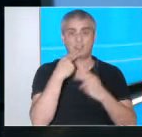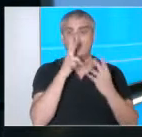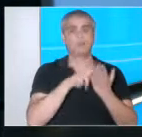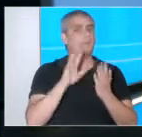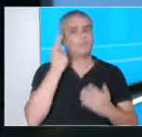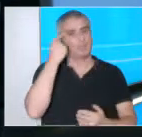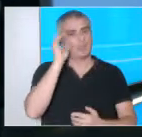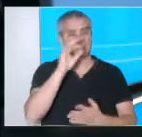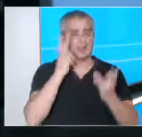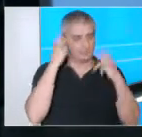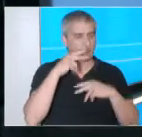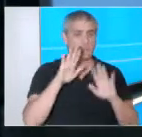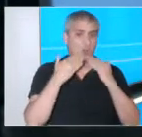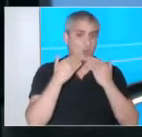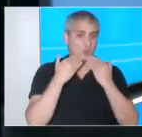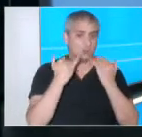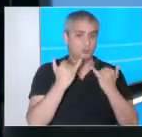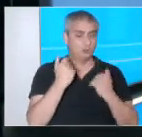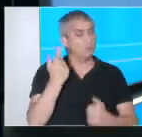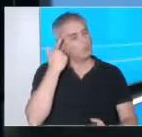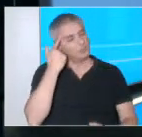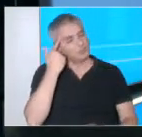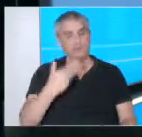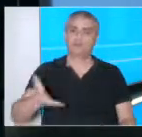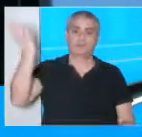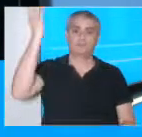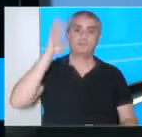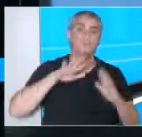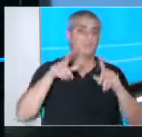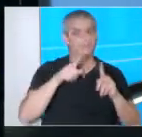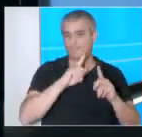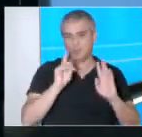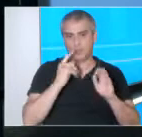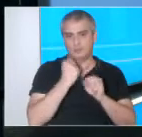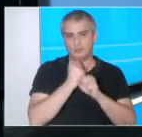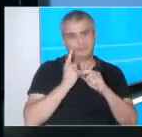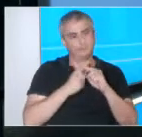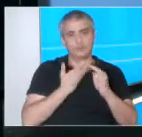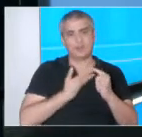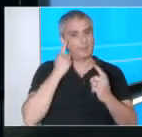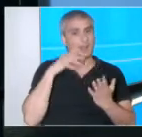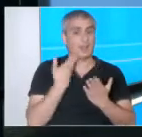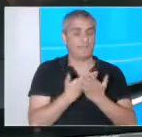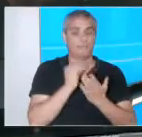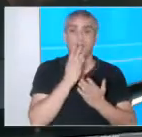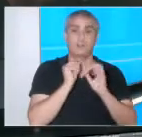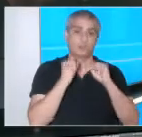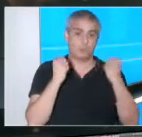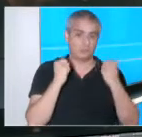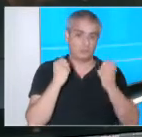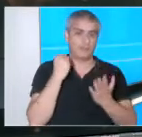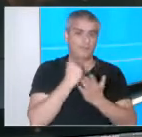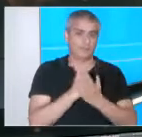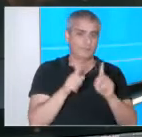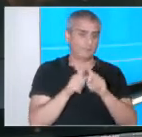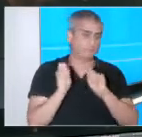מה עמדתה לגבי מתווה הכותל? עכשיו, בוא נאמר אימור פרוע שהממשלה לא הולכת בדיוק לקבל את חוות הדעת של יהדות התורה ולהעביר אותה